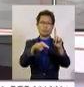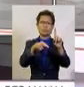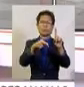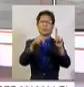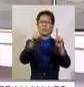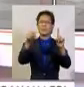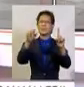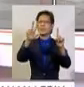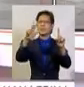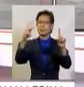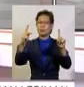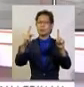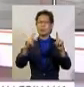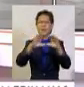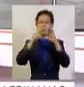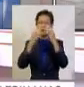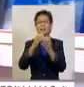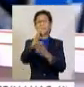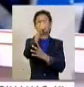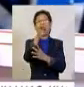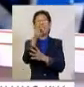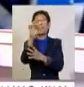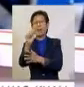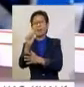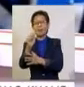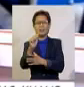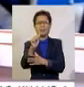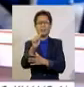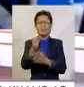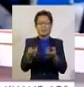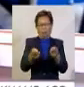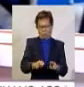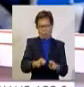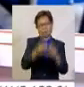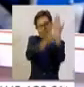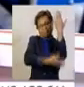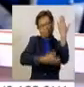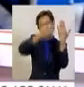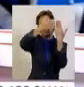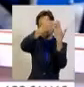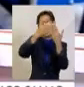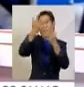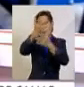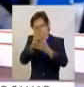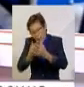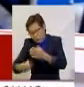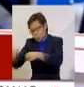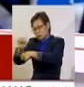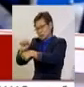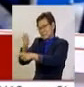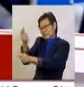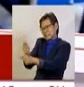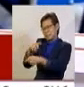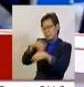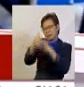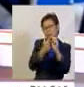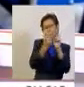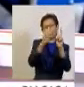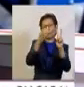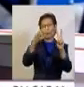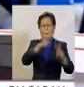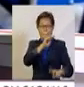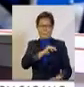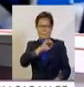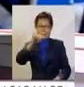1,000 hingga 3,000 guru kelas Al-Quran dan Fardu Ain Kafa berstatus kontrak di seluruh negara bakal diserap ke jawatan tetap tahun depan. Menteri